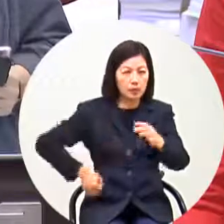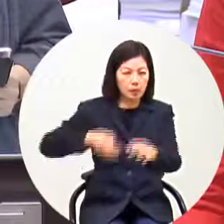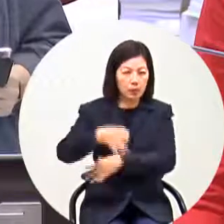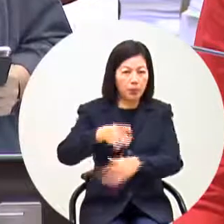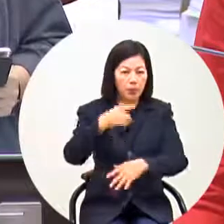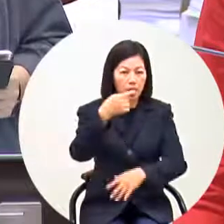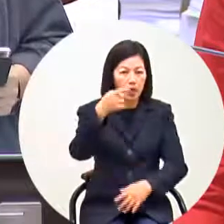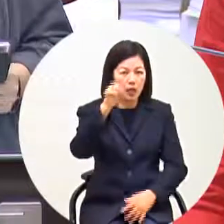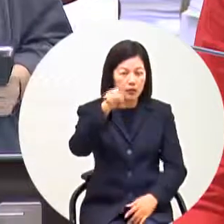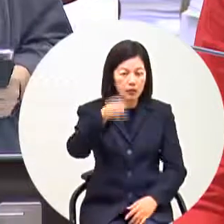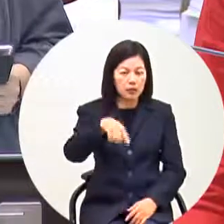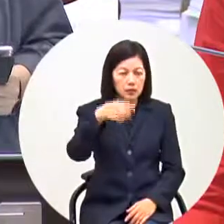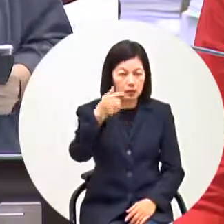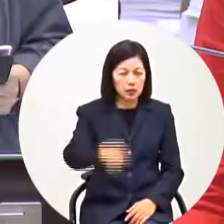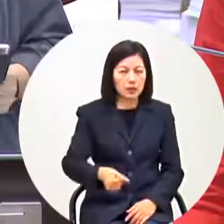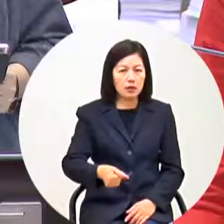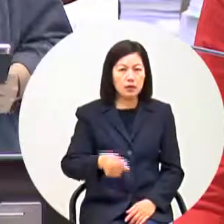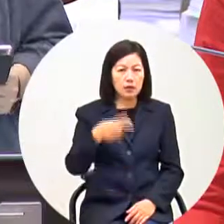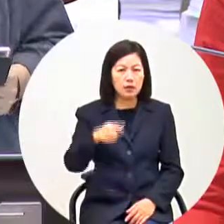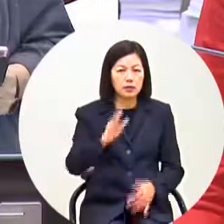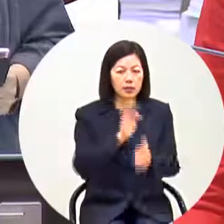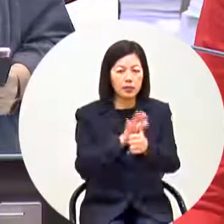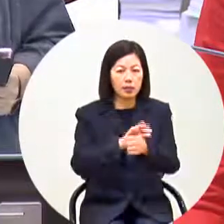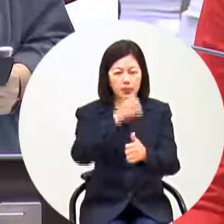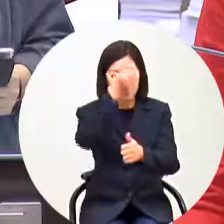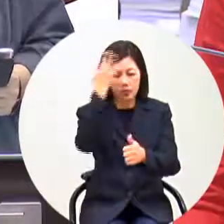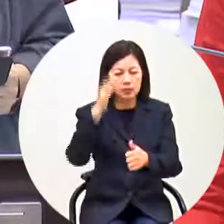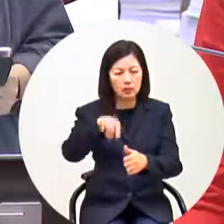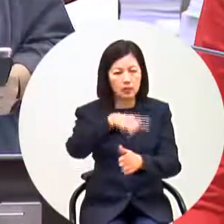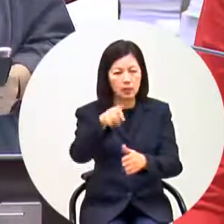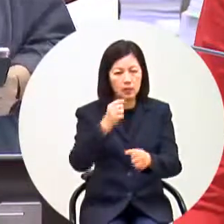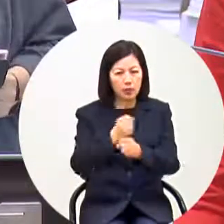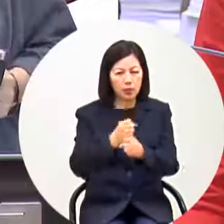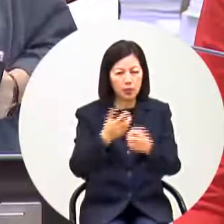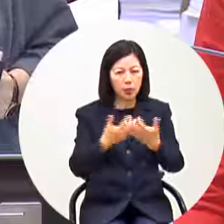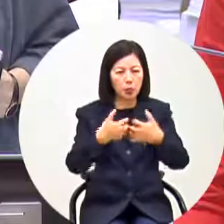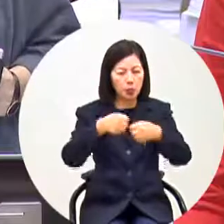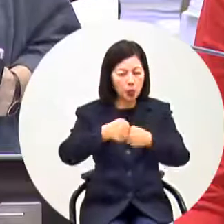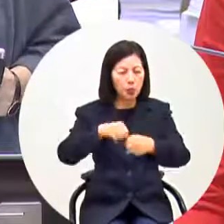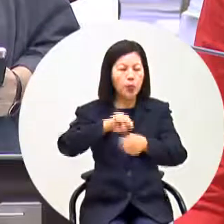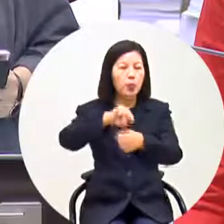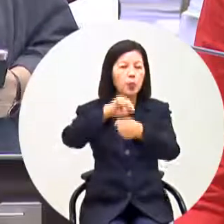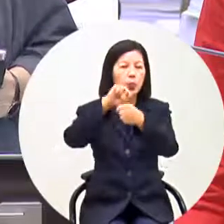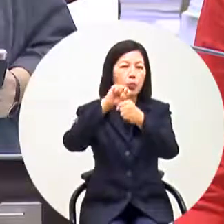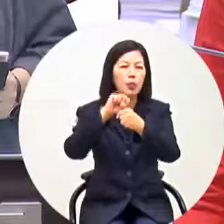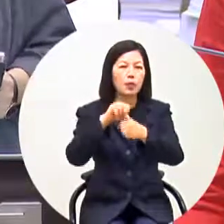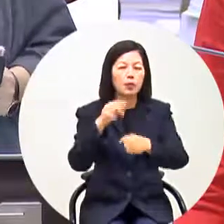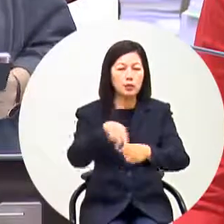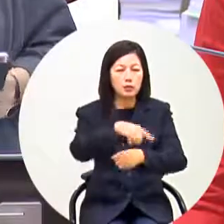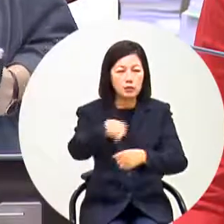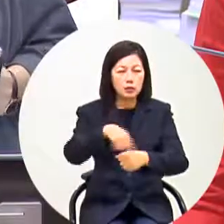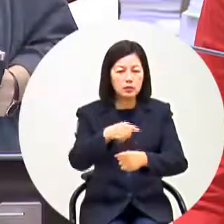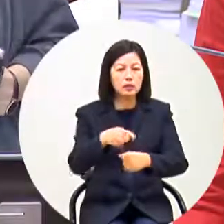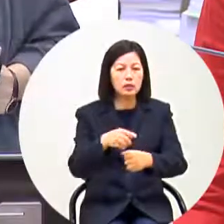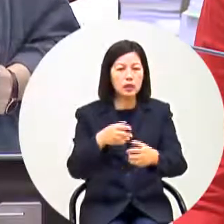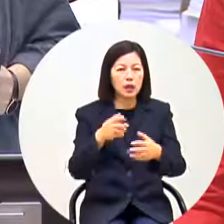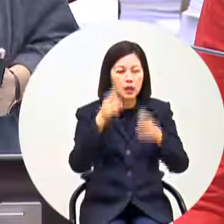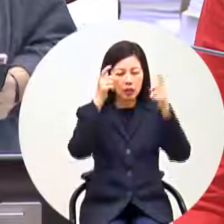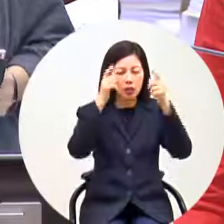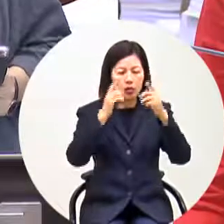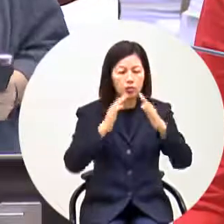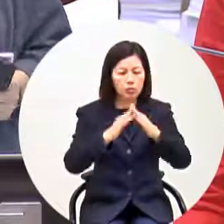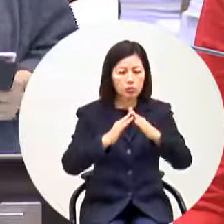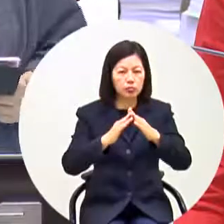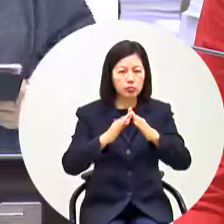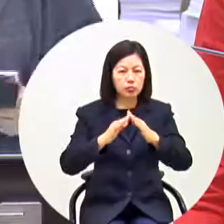年轻的世代有更多工作的机会。这些都是高雄市在一个翻转的过程之中，那我